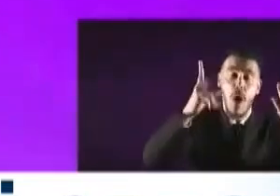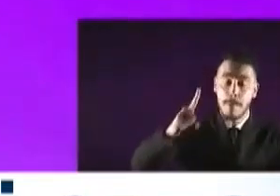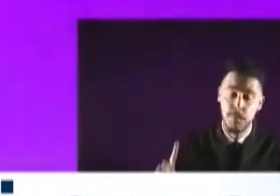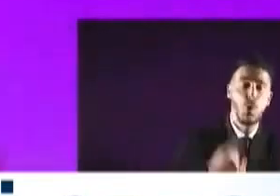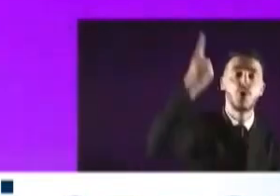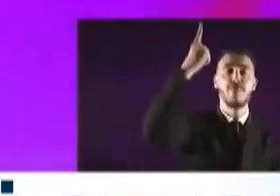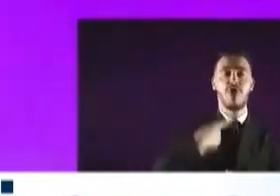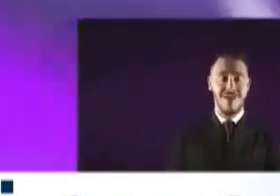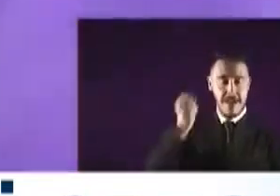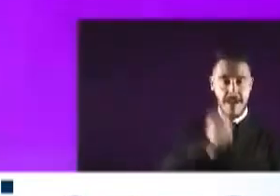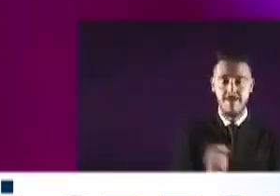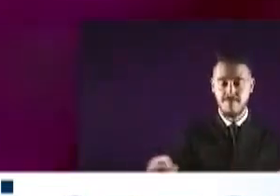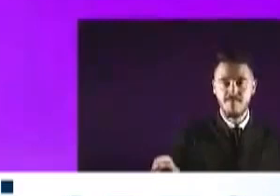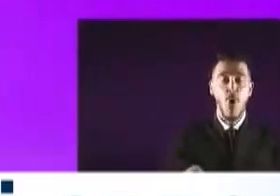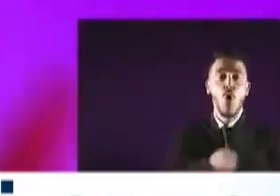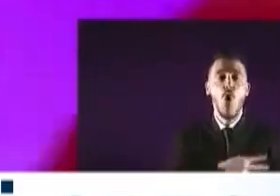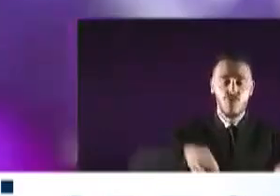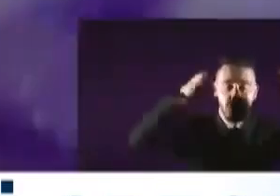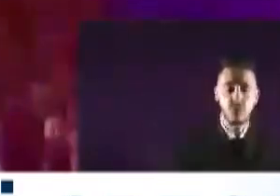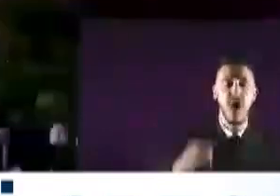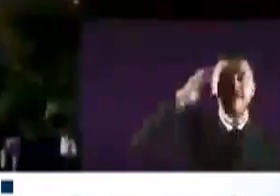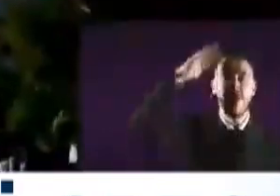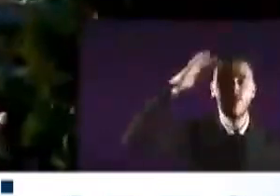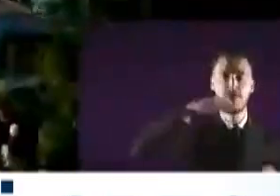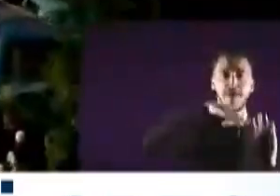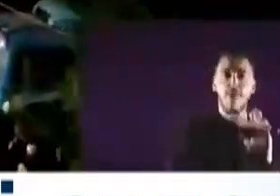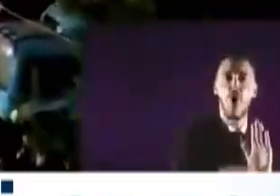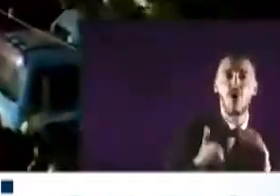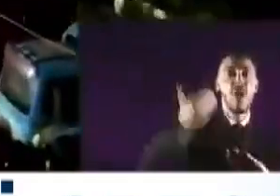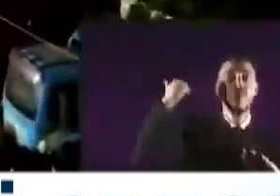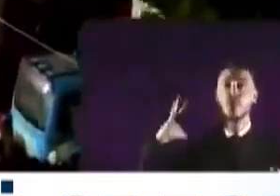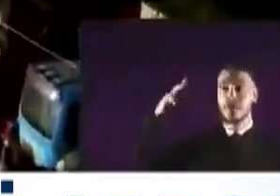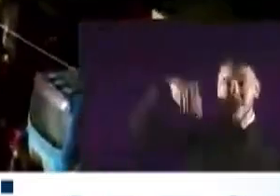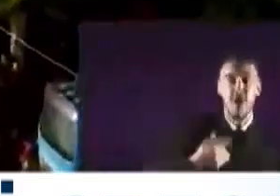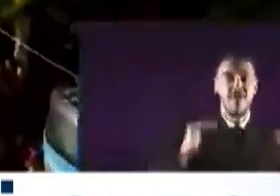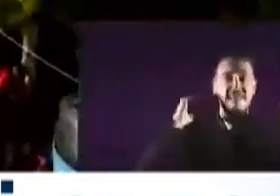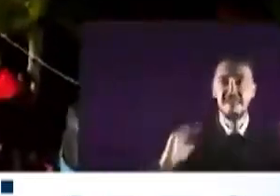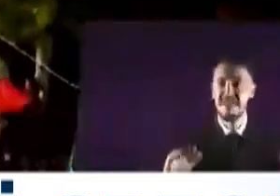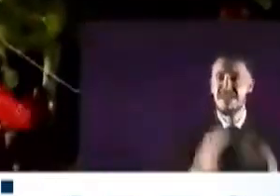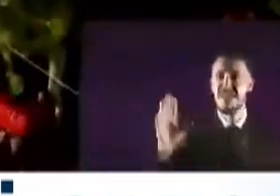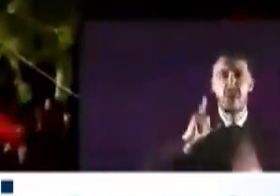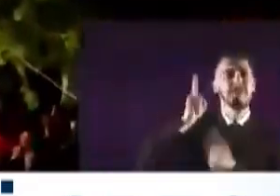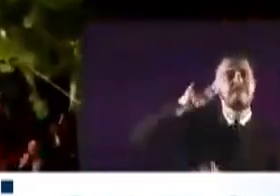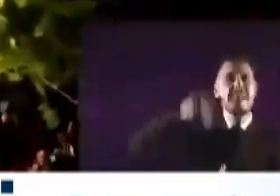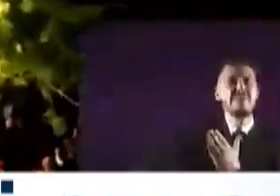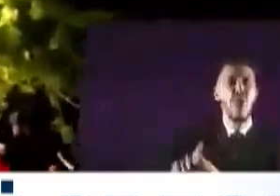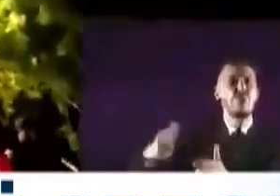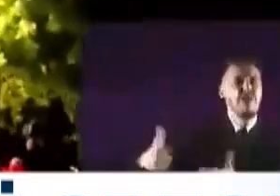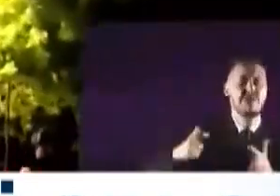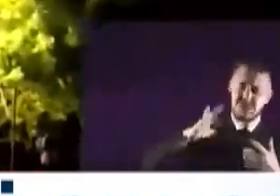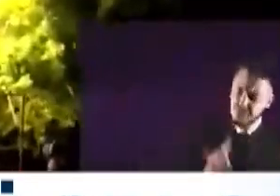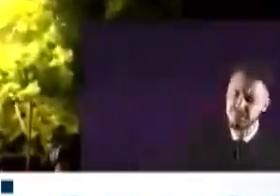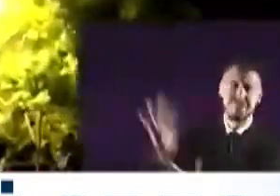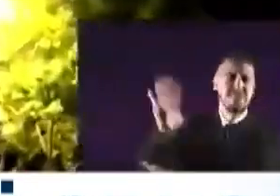që qytetarët të mos i japin një shans të dytë kësaj qeverie, por të japin shansin e parë programit ton, mënyrës sonë të